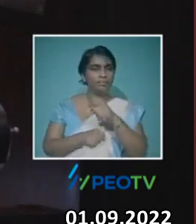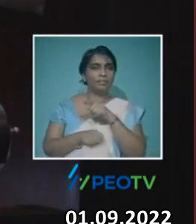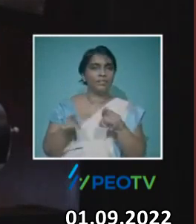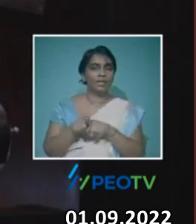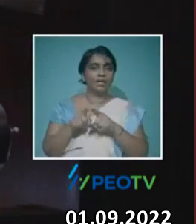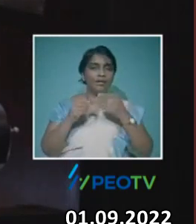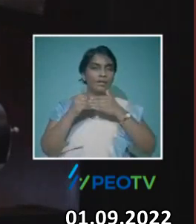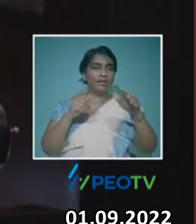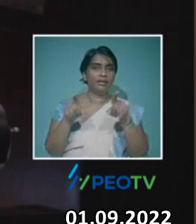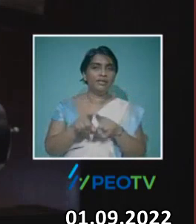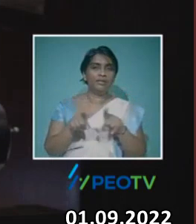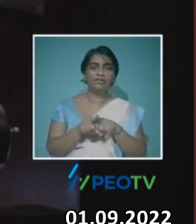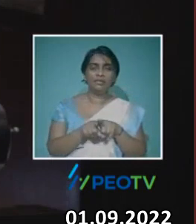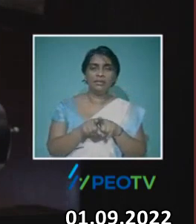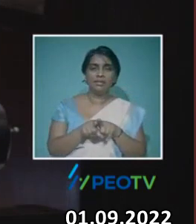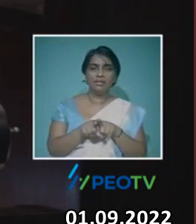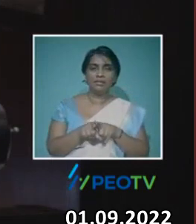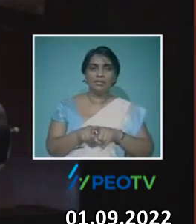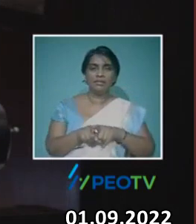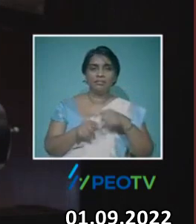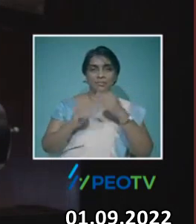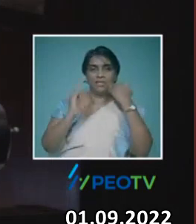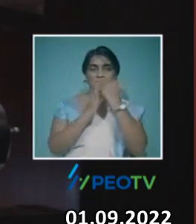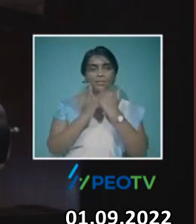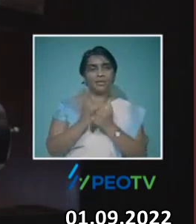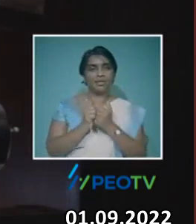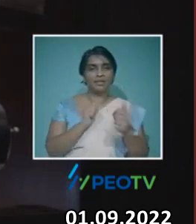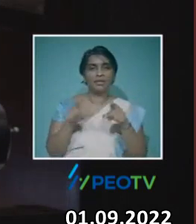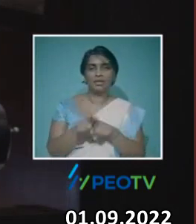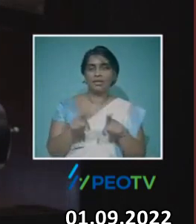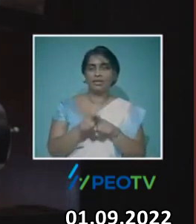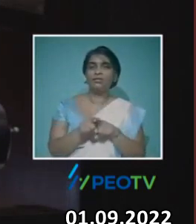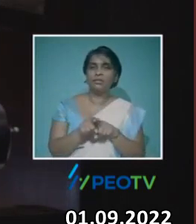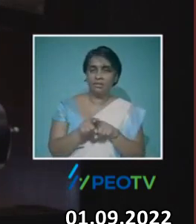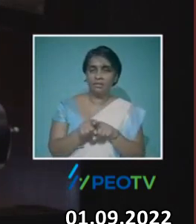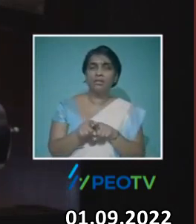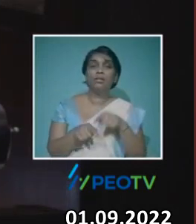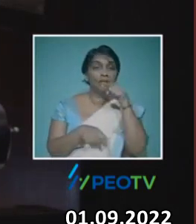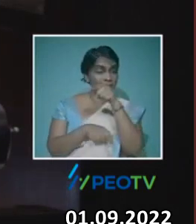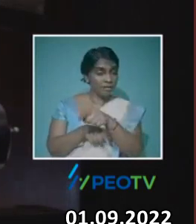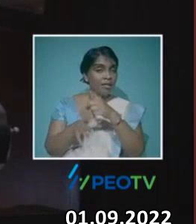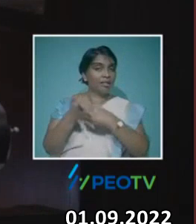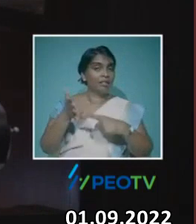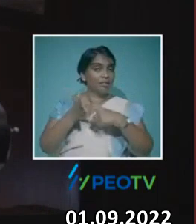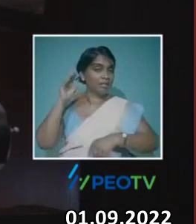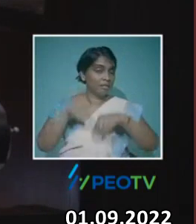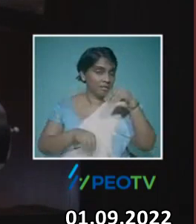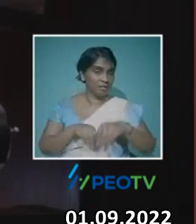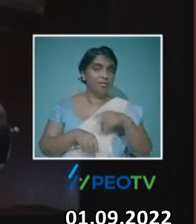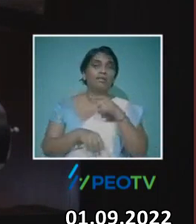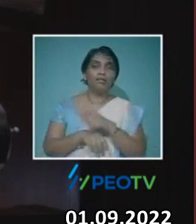එතුමා ගත්තේ සාධනීය පියවරයන් කීපයක් නිසා තමයි මේ සාකච්ඡා යන්නේ. එහෙම නැත්තම් මේ දේශපාලනචු මේ